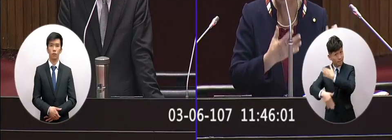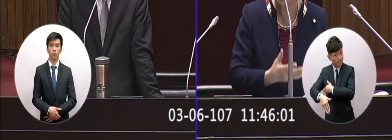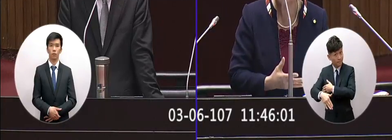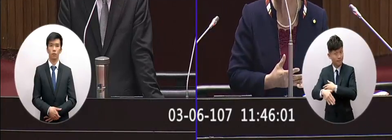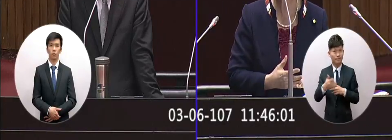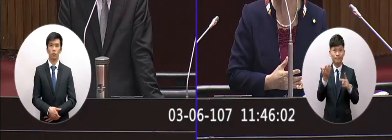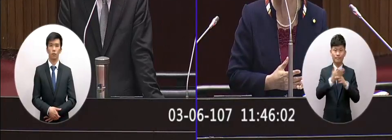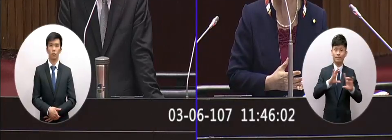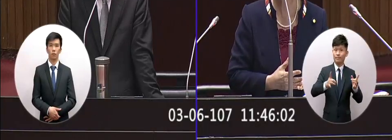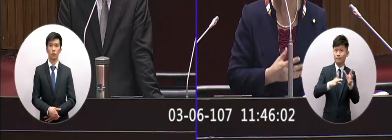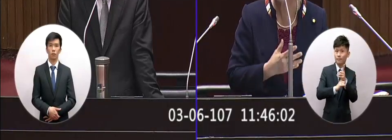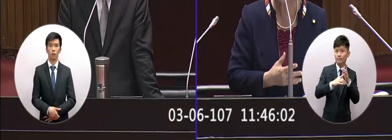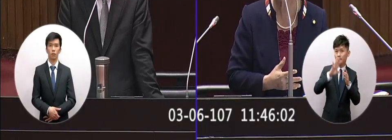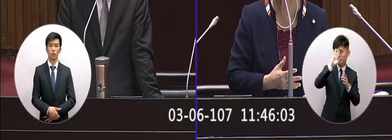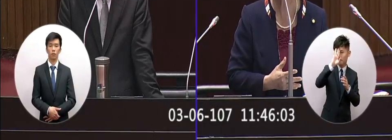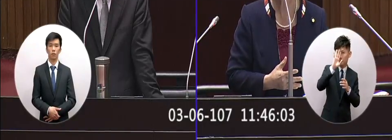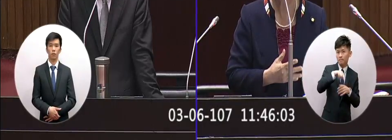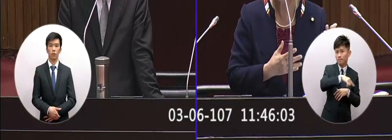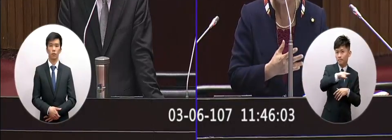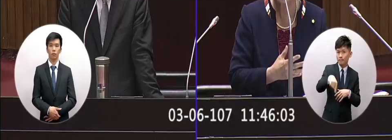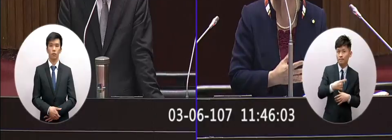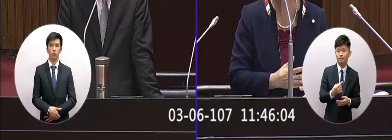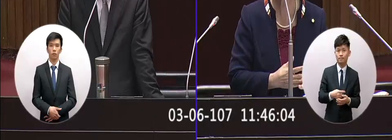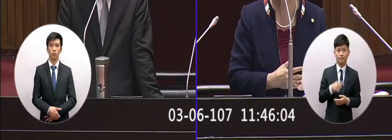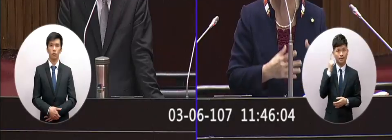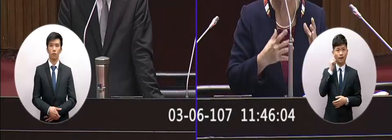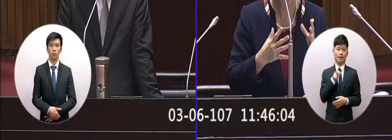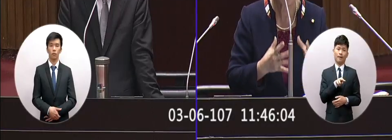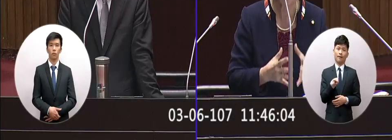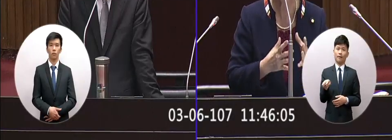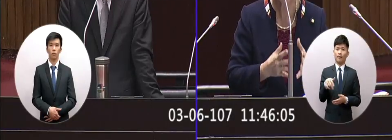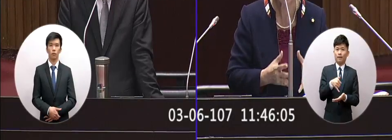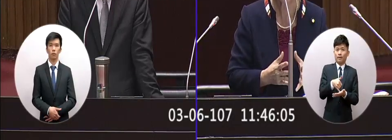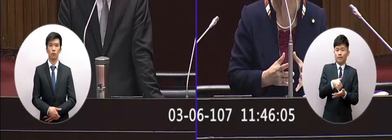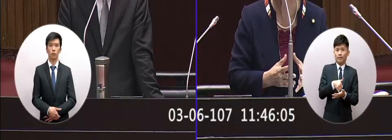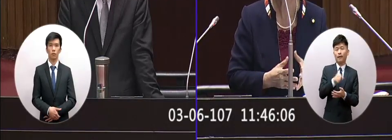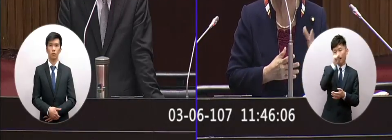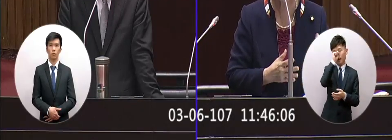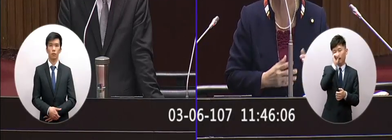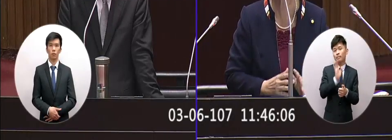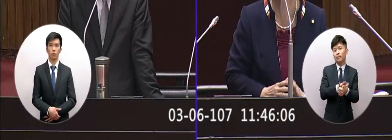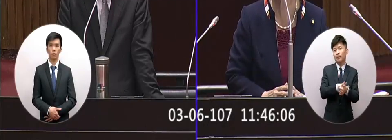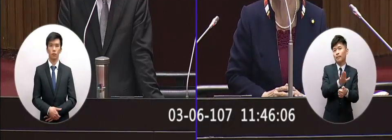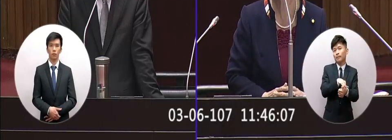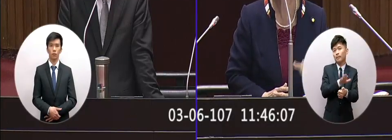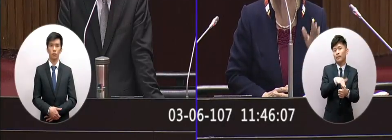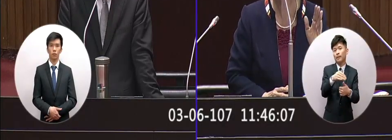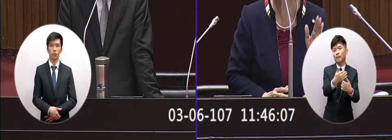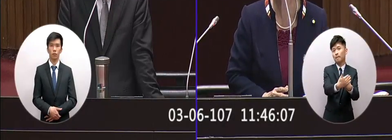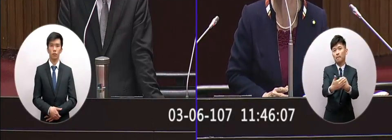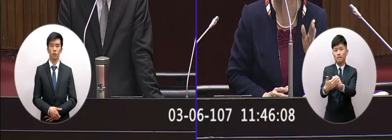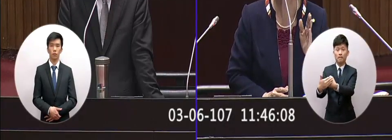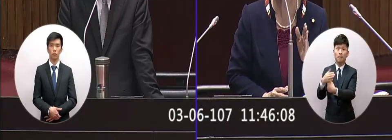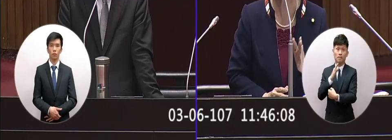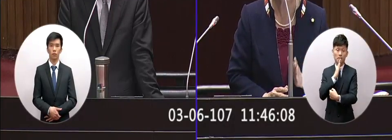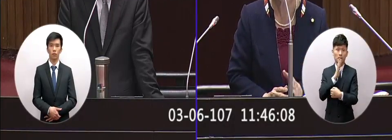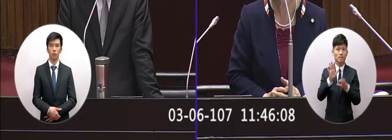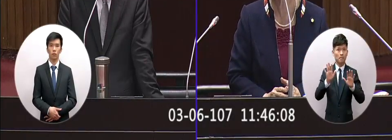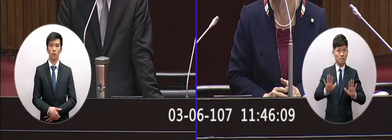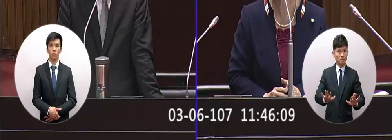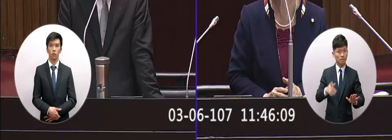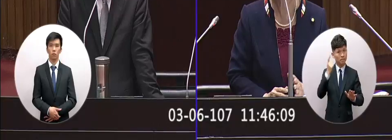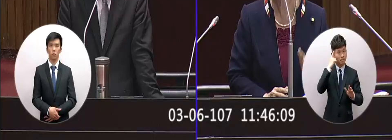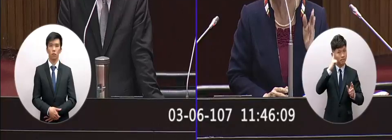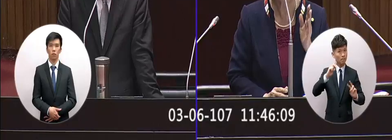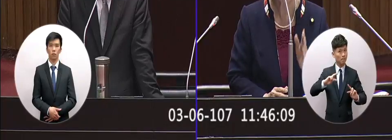那或是精神障碍者，我们认为说他是一个弱势者，所以我们从保护的观点去协助他。但是今天一个非常重要